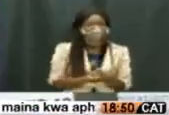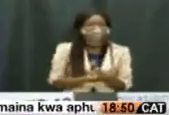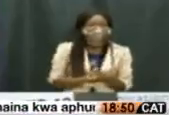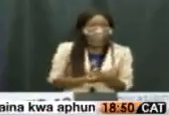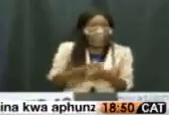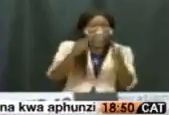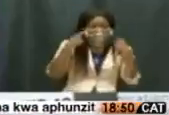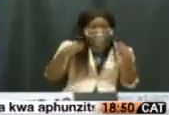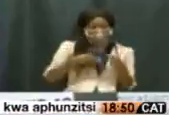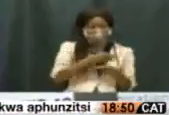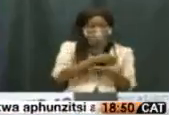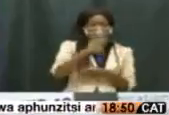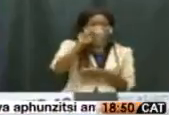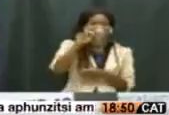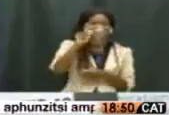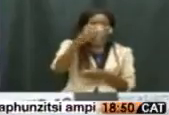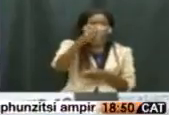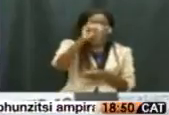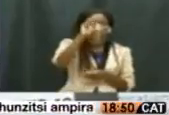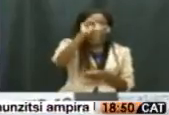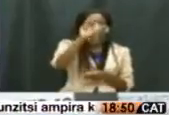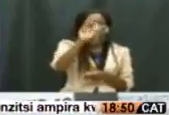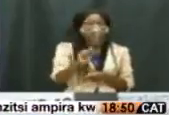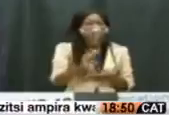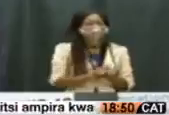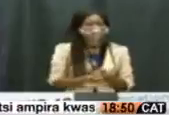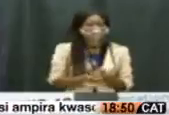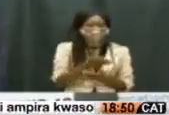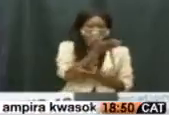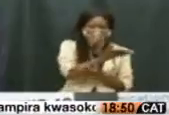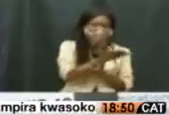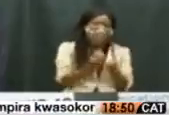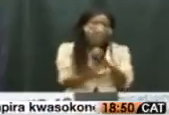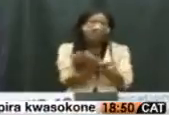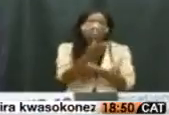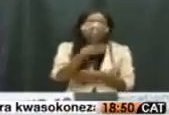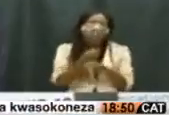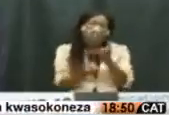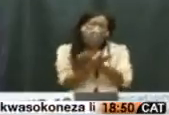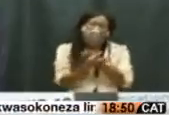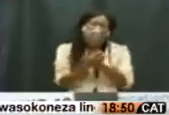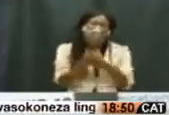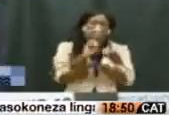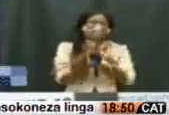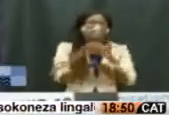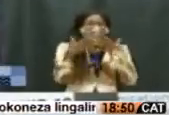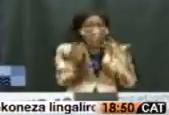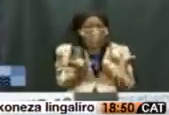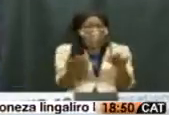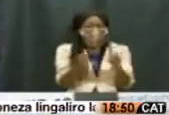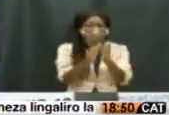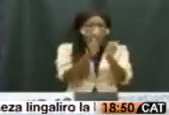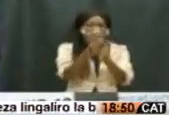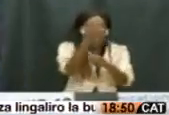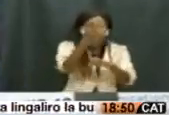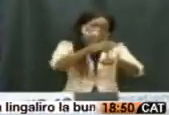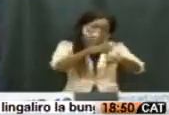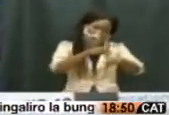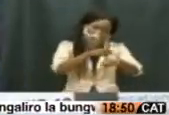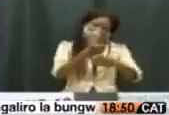wandi Dr. Chalamila Nkhoma iyo atifotokozera chithuzi cha muliri wa COVID-19 Malawi muno pa maola 24